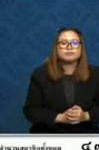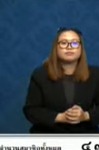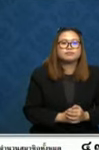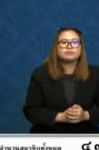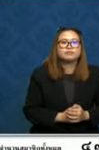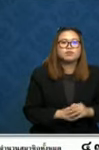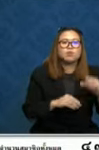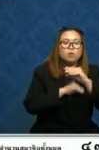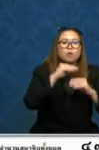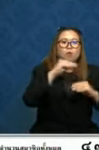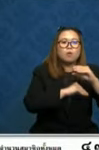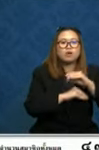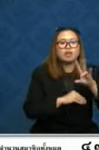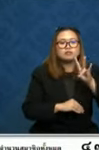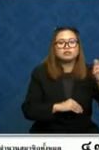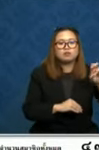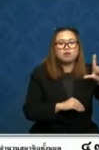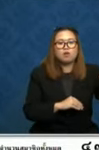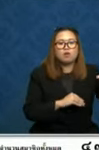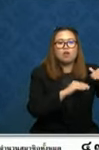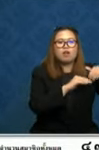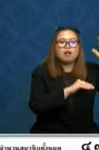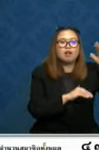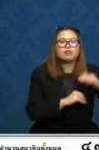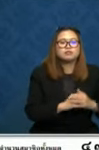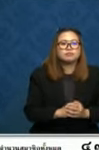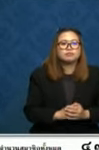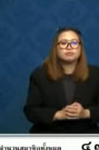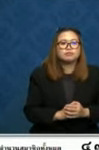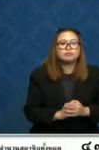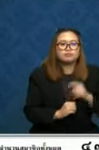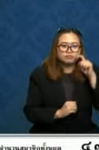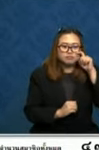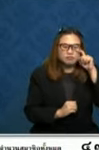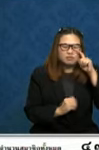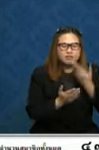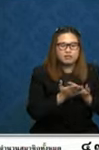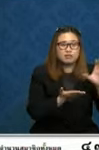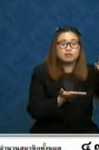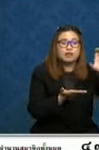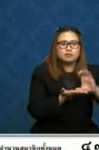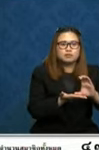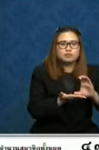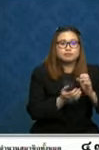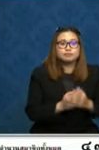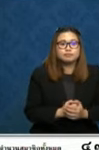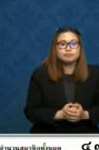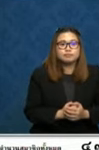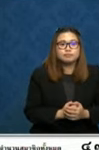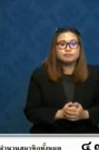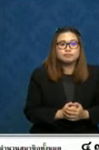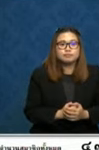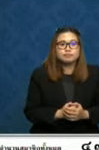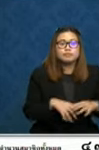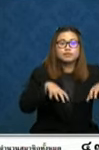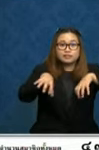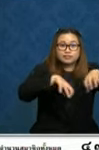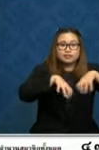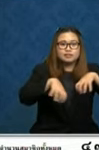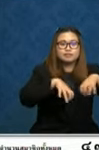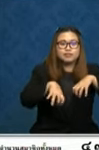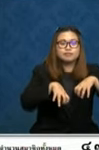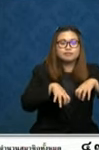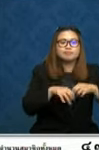ดในโครงการ700กว่าล้านบาทค่ะท่านประธานดิฉันอยากเรียนอย่างนี้ค่ะว่างบประมาณในด้านยุทโธปกรณ์นั้นดิฉันเห็นว่างบประมาณในส่วนนี้มีความทับ